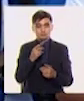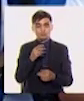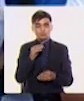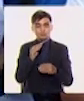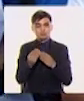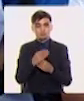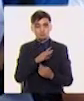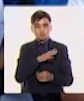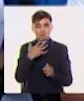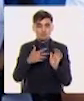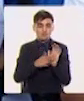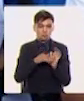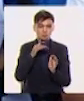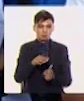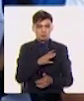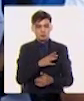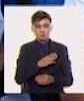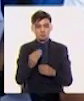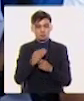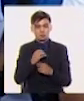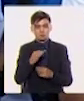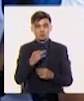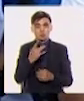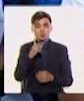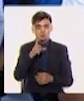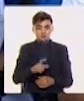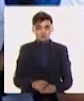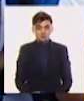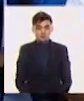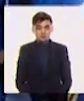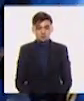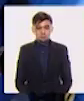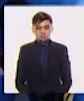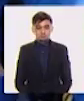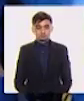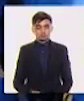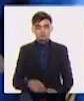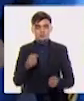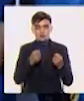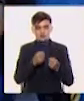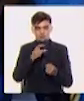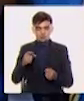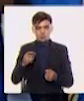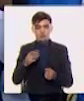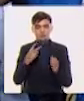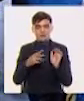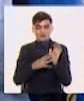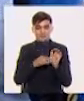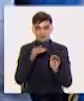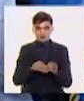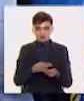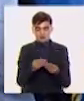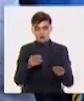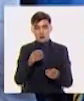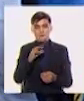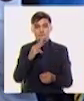кісі? 58 мыңнан. Шамамен неше адам айта аласыз ба? Водительдерге, жүргізушілерге 29 мыңнан, оны